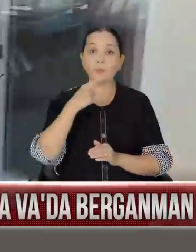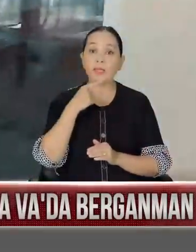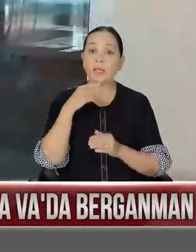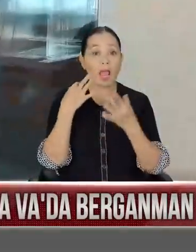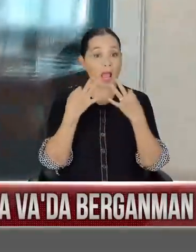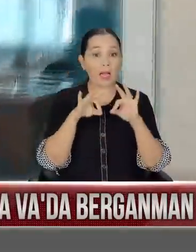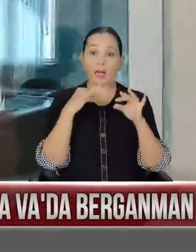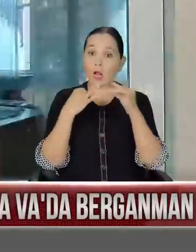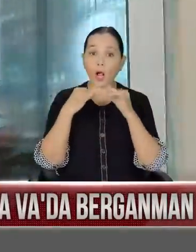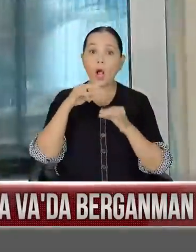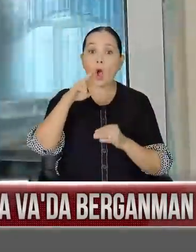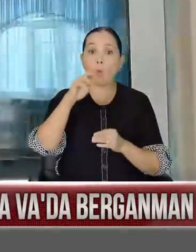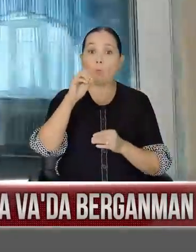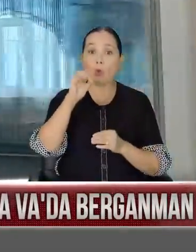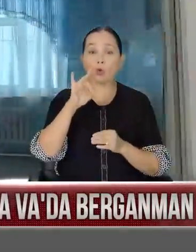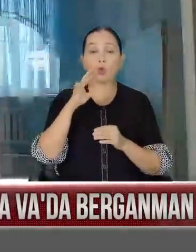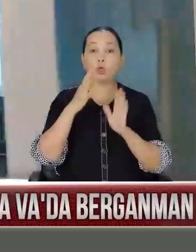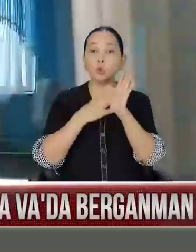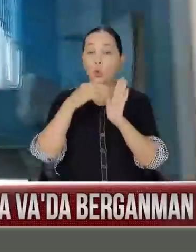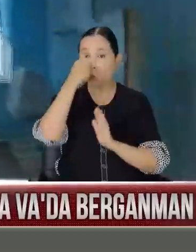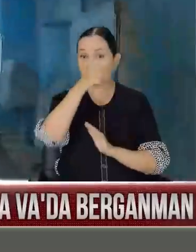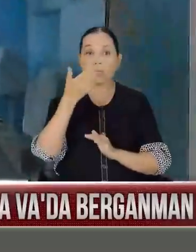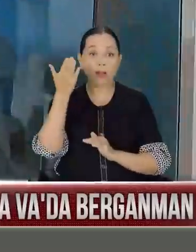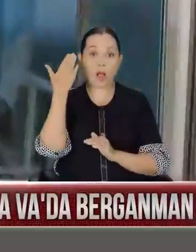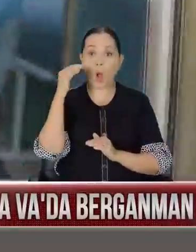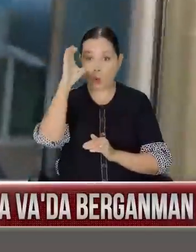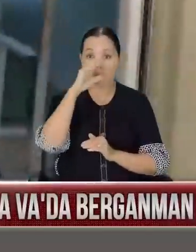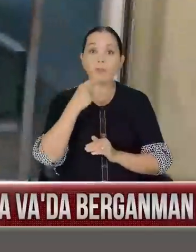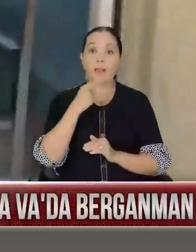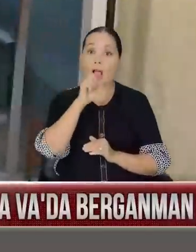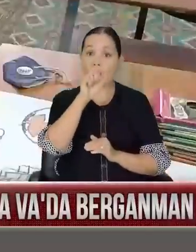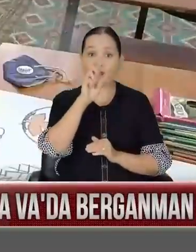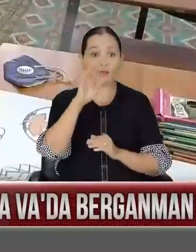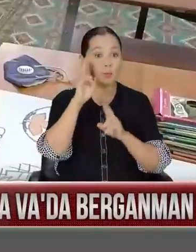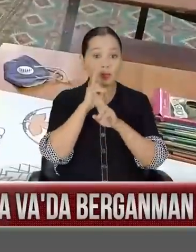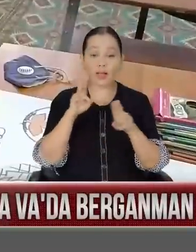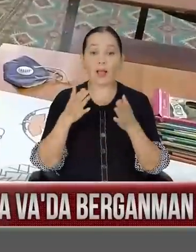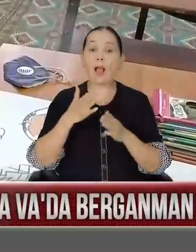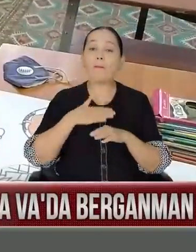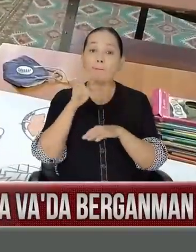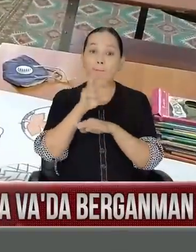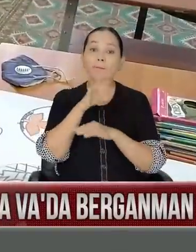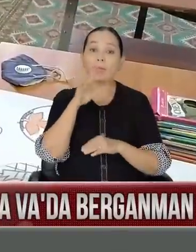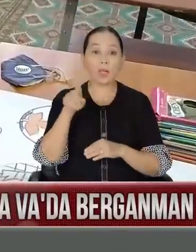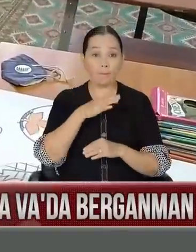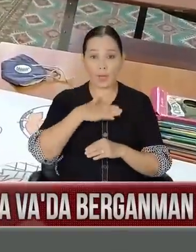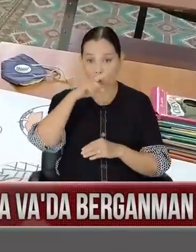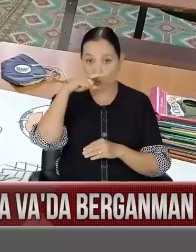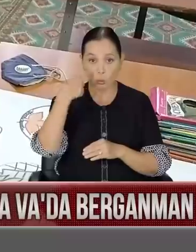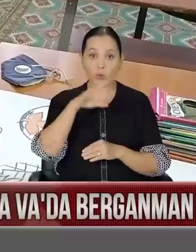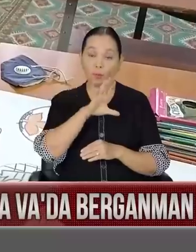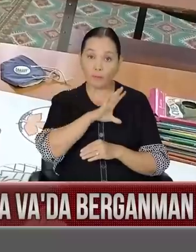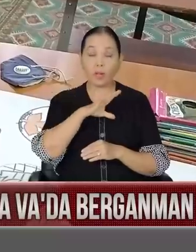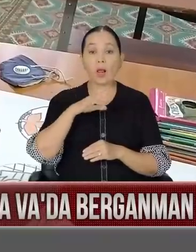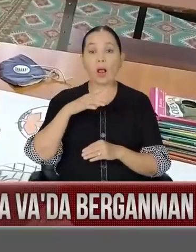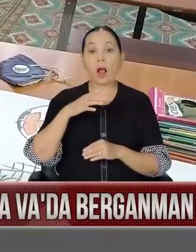suhbat qilayotgan Pyotr 9 yil oldin hattoki o'zbek alifbosini ham bilmasdi. Men kelgan paytim rus edim, ruscha gapirardim,